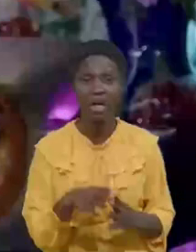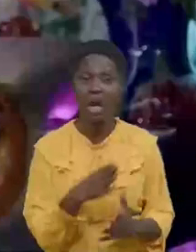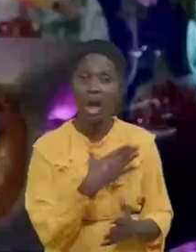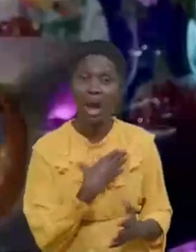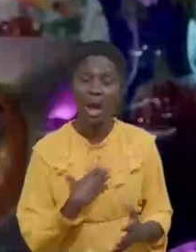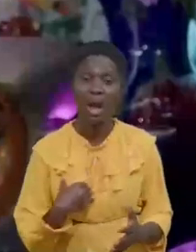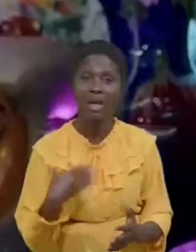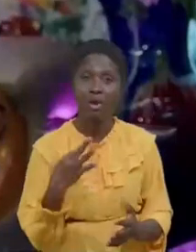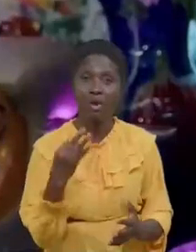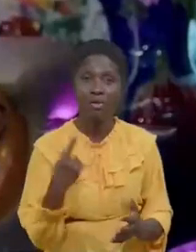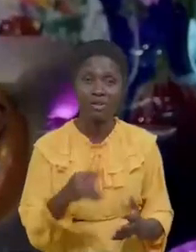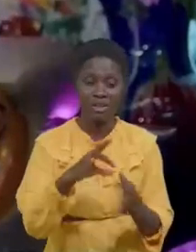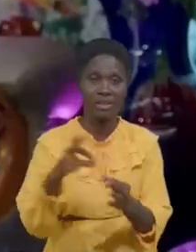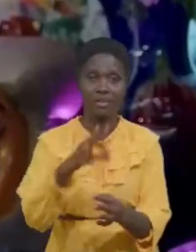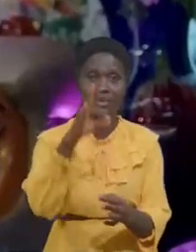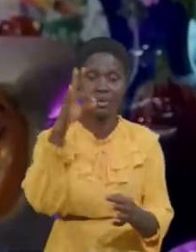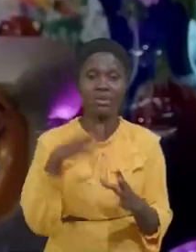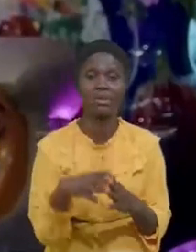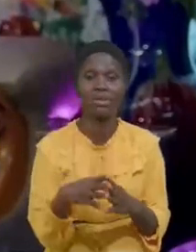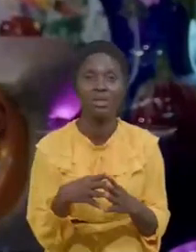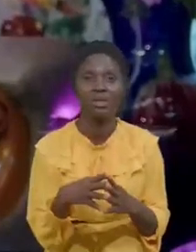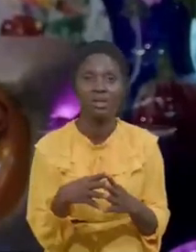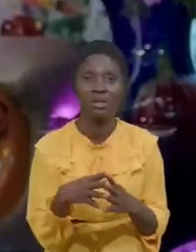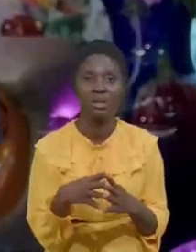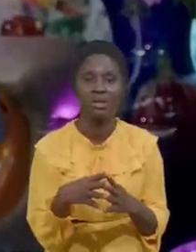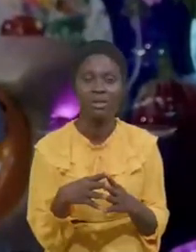et de l'esprit,